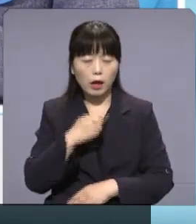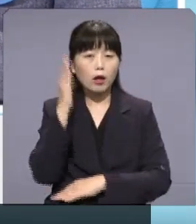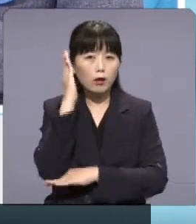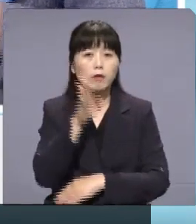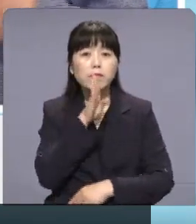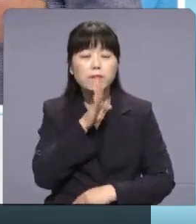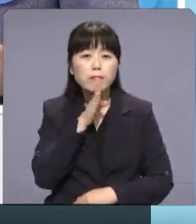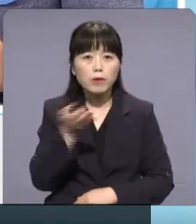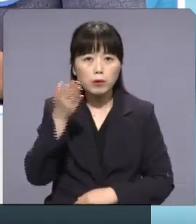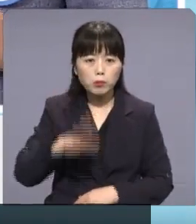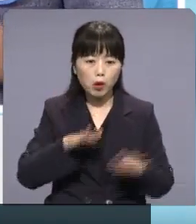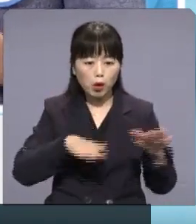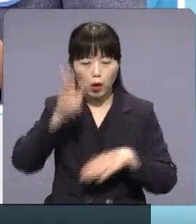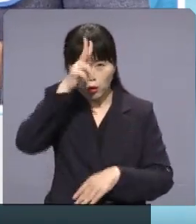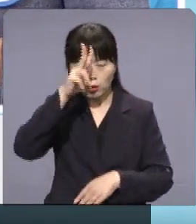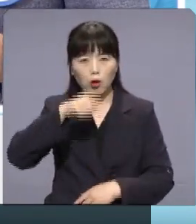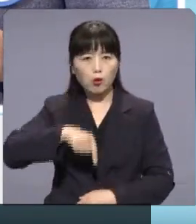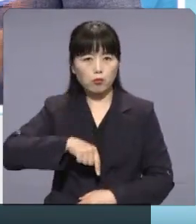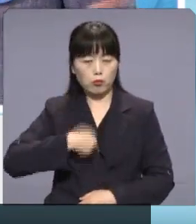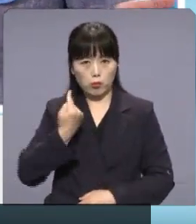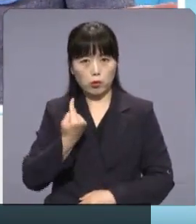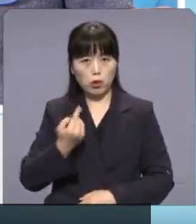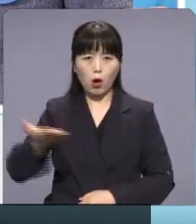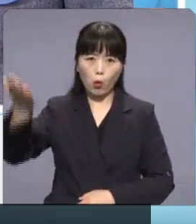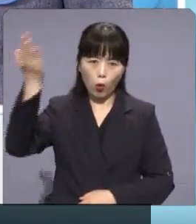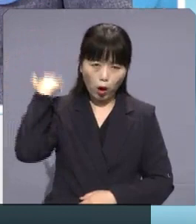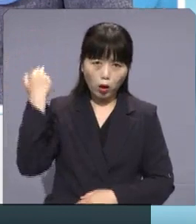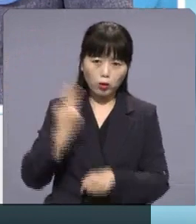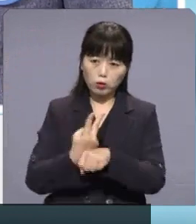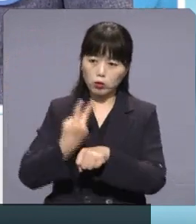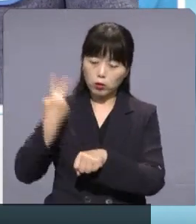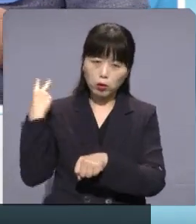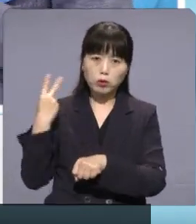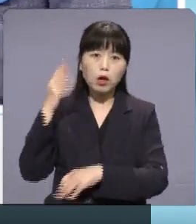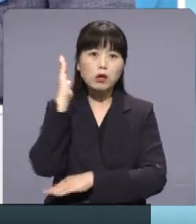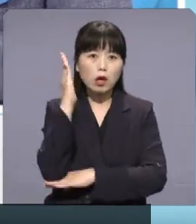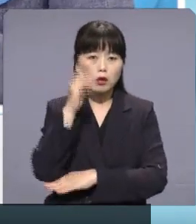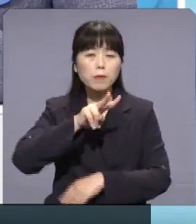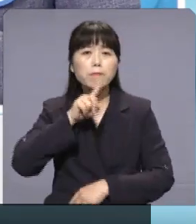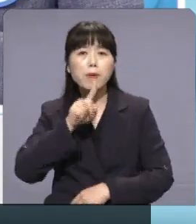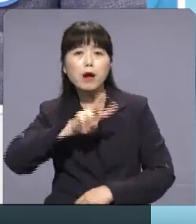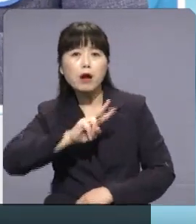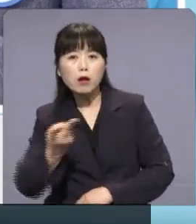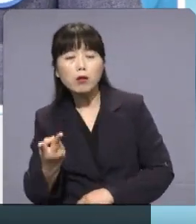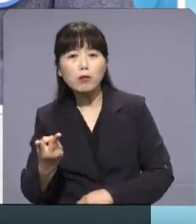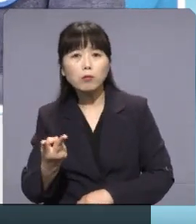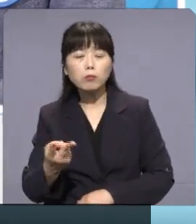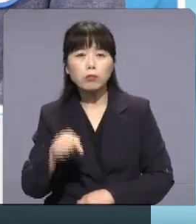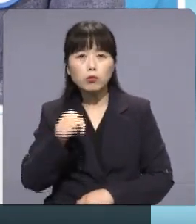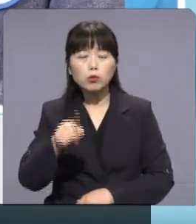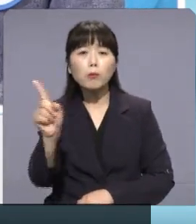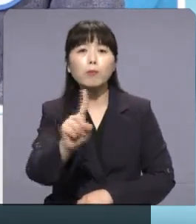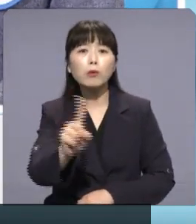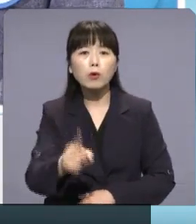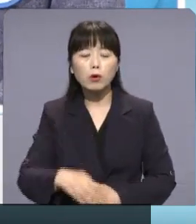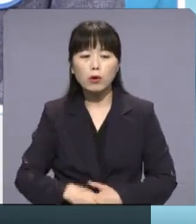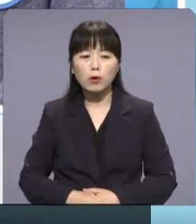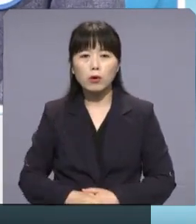맞는데 해경이 자신들이 과거에 했던 2년 전에 했던 얘기를 뒤집었단 말이에요. 네. 그렇다면 이게